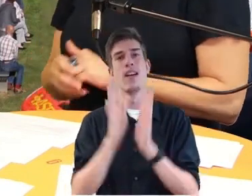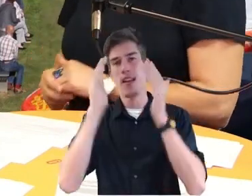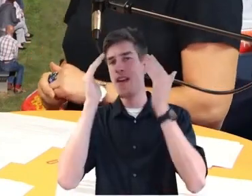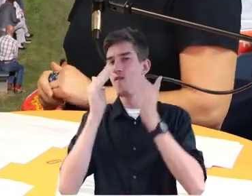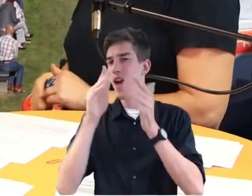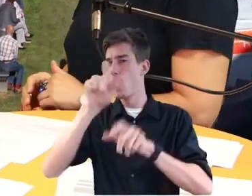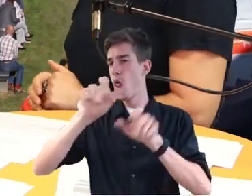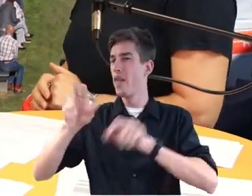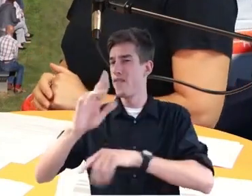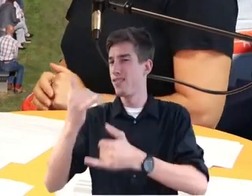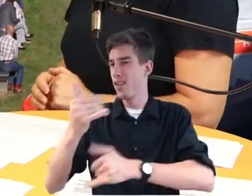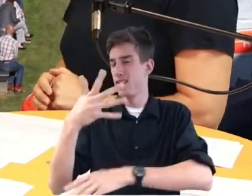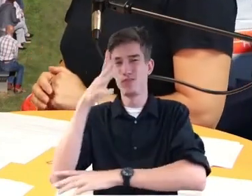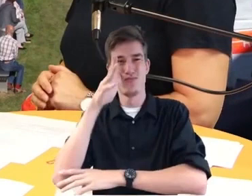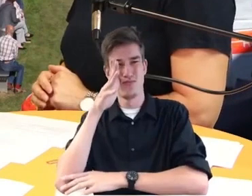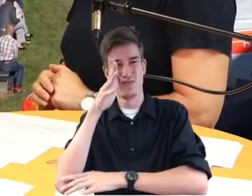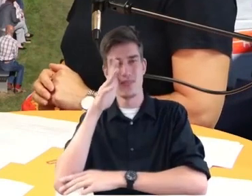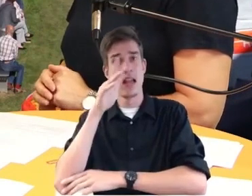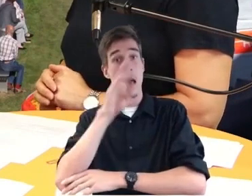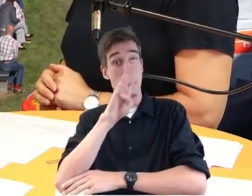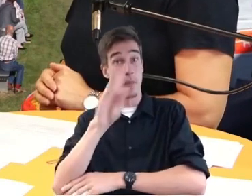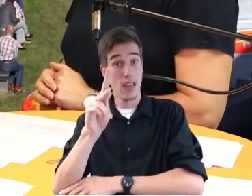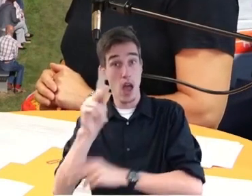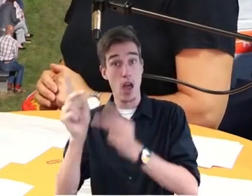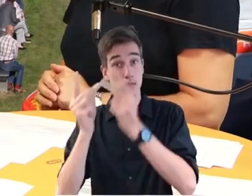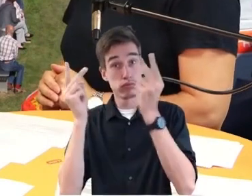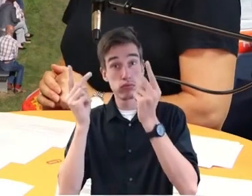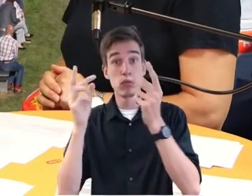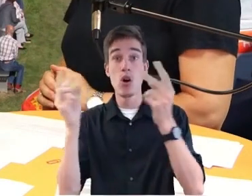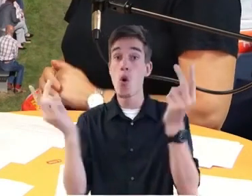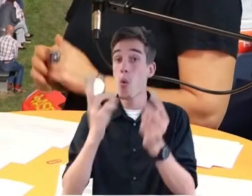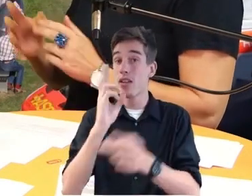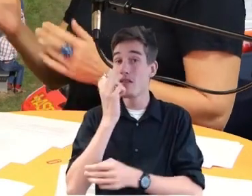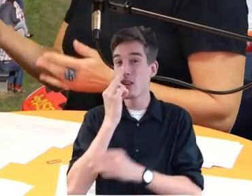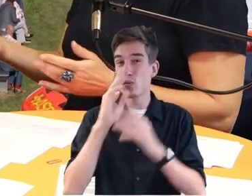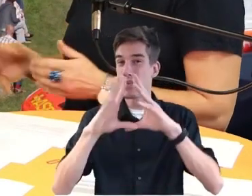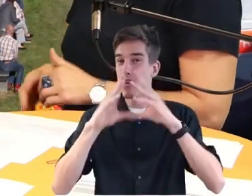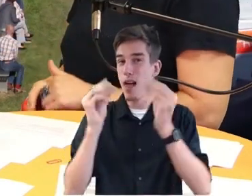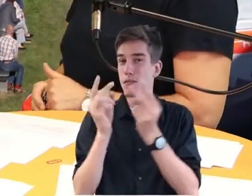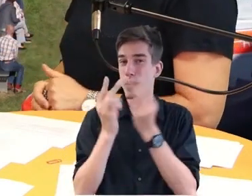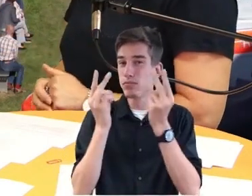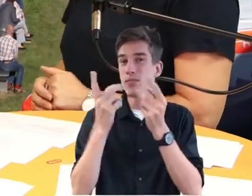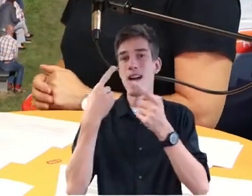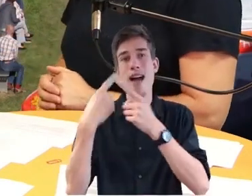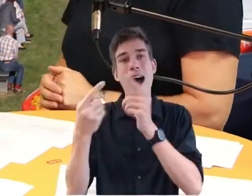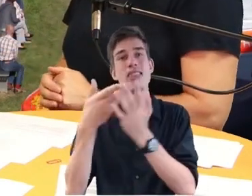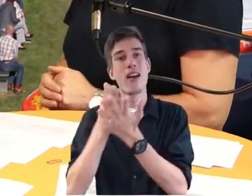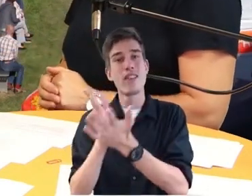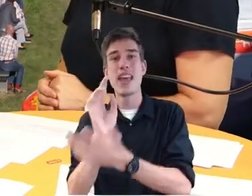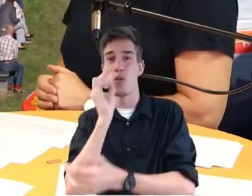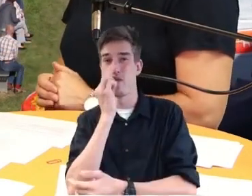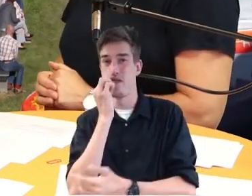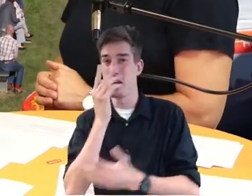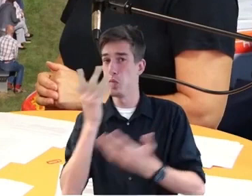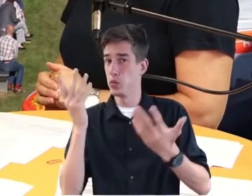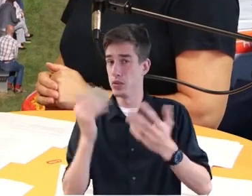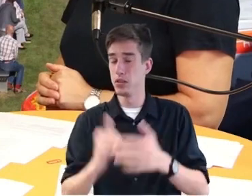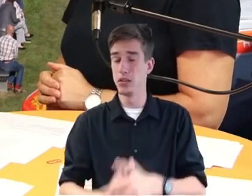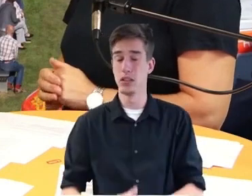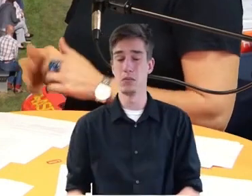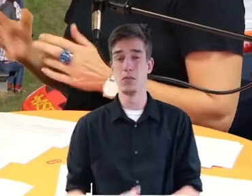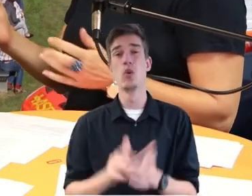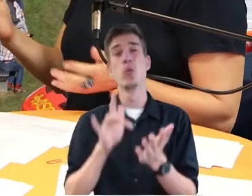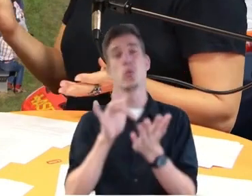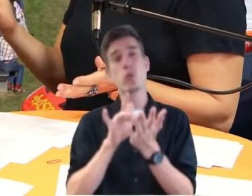Fachleute, die uns jetzt zuhören, wird das übers BBK gehen oder wird es eine andere Art Verteilung geben? Weil